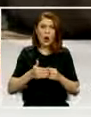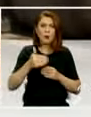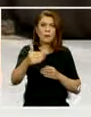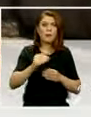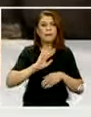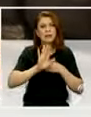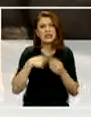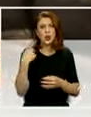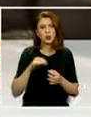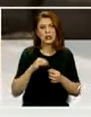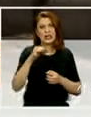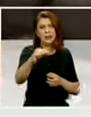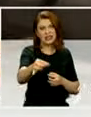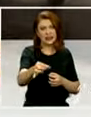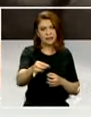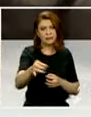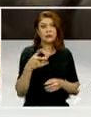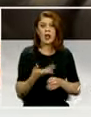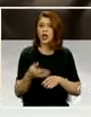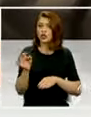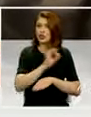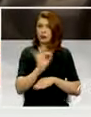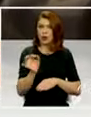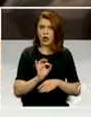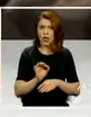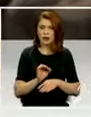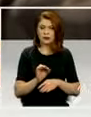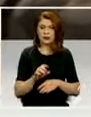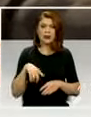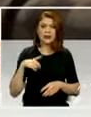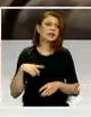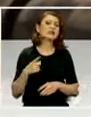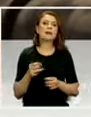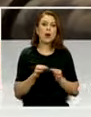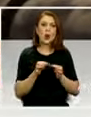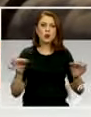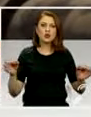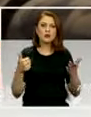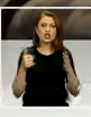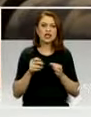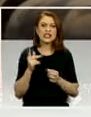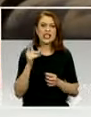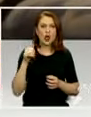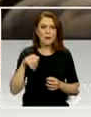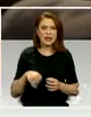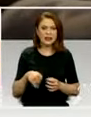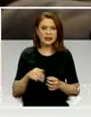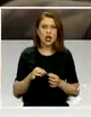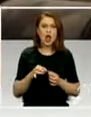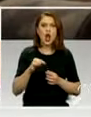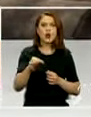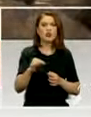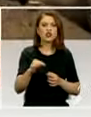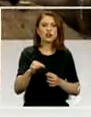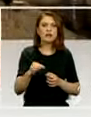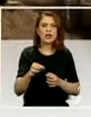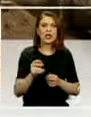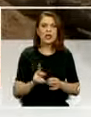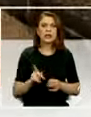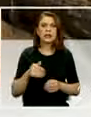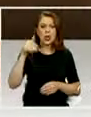100 de metri. Iar acest proiect din această fază se desfășoară pe o lungime de 6 km, o lungime cuprinsă între